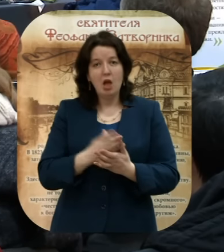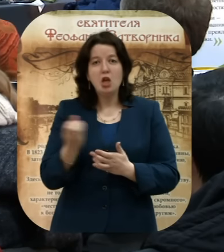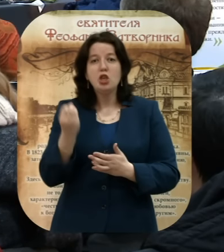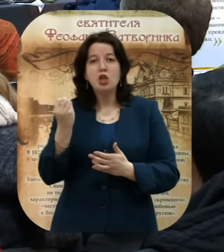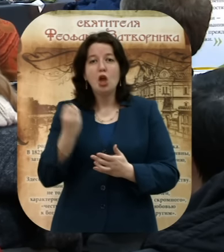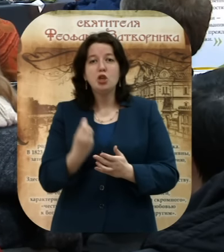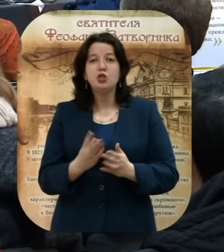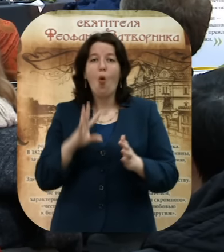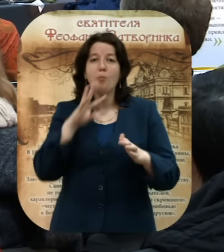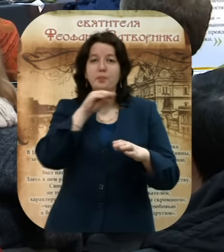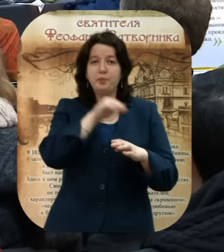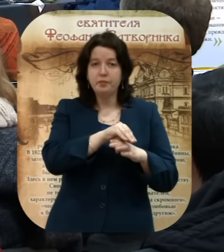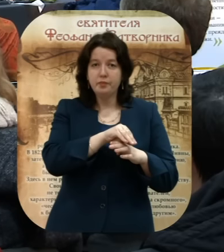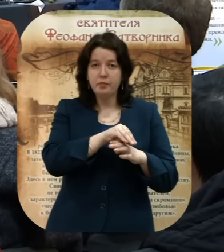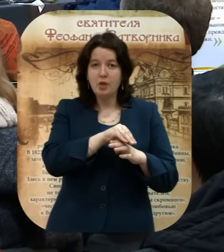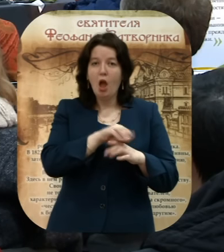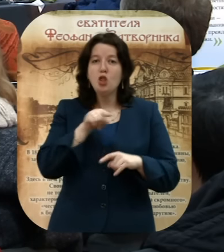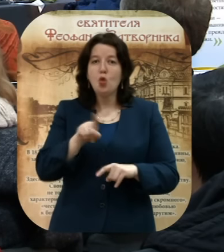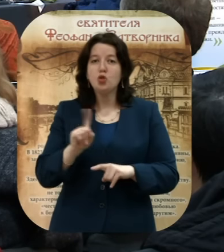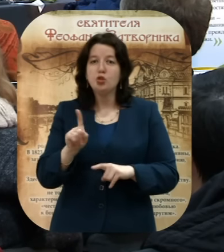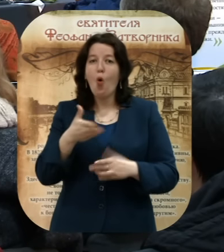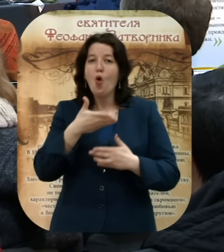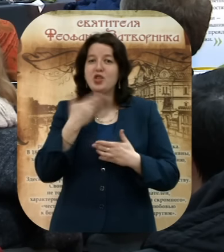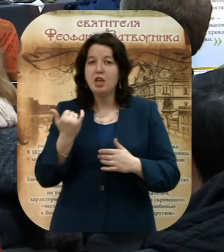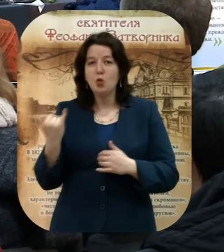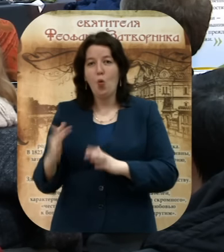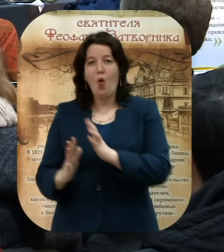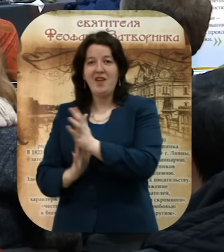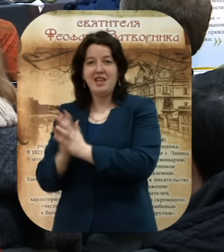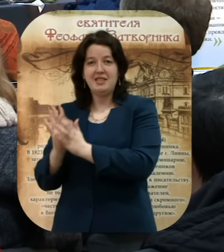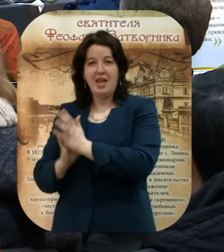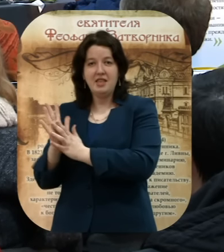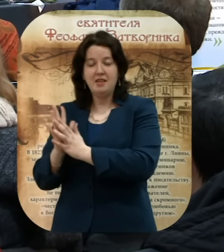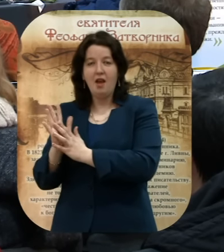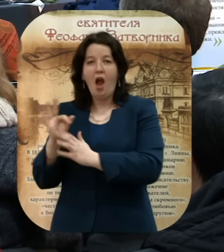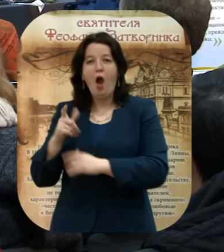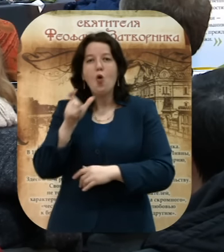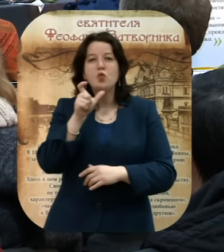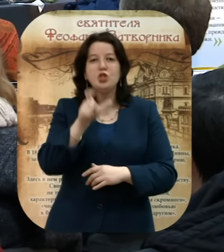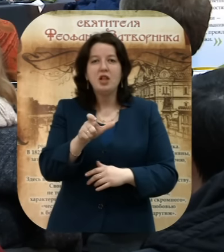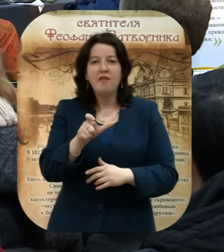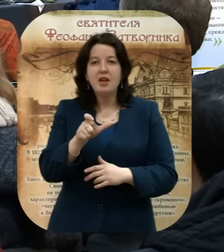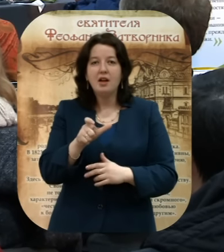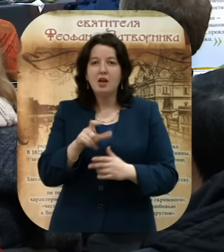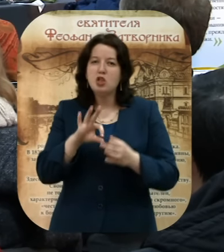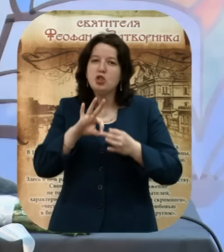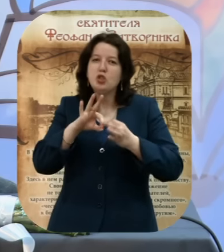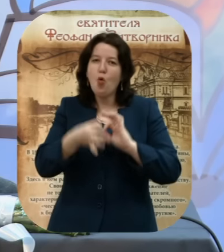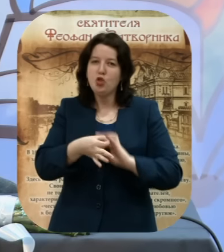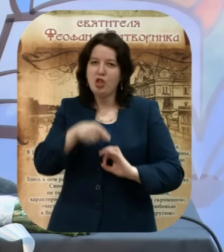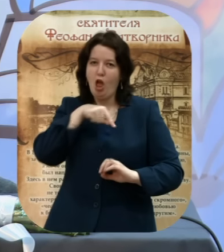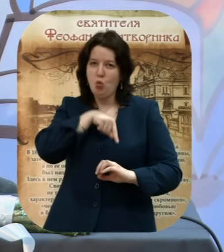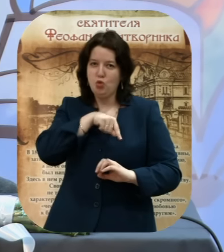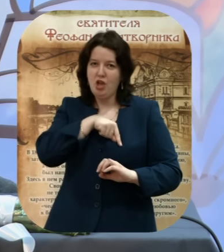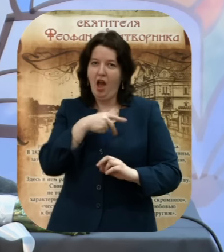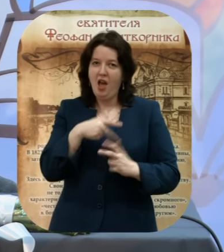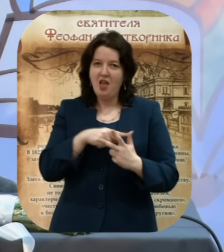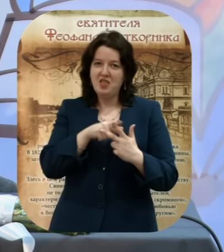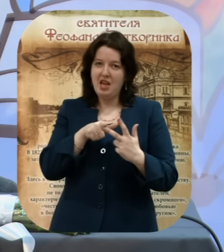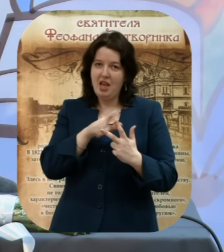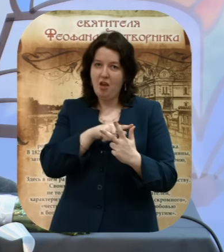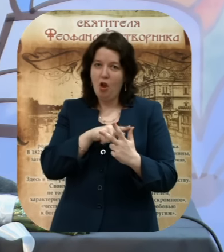еще плюс то, чего нет в растениях. А вот у человека душа трехсоставна. У человека